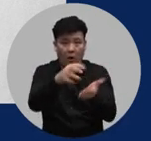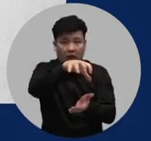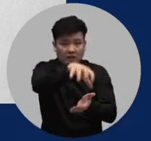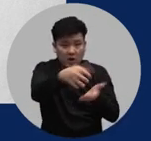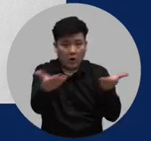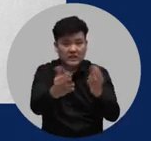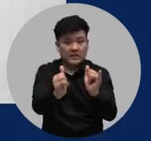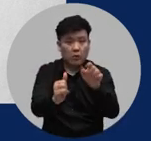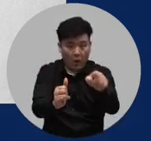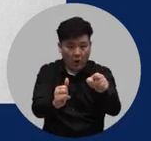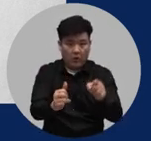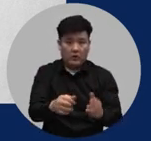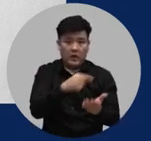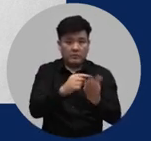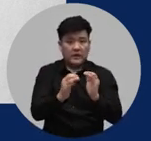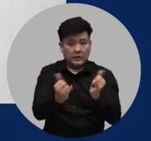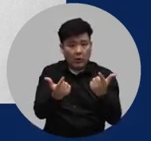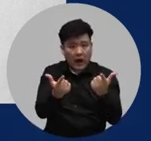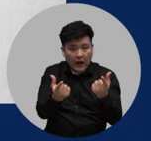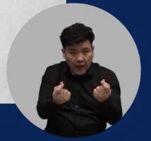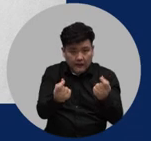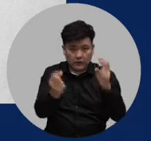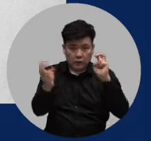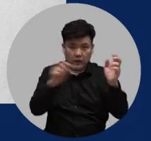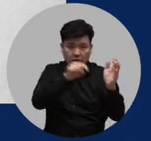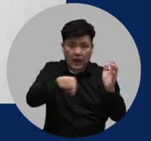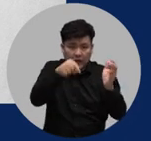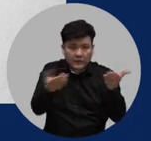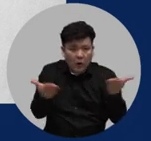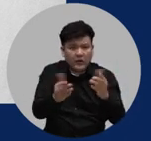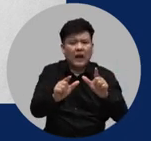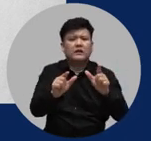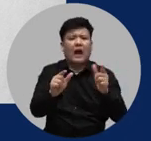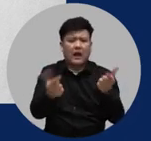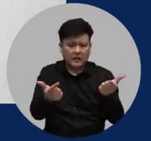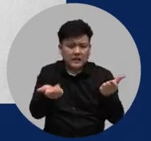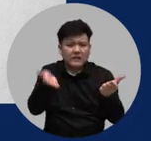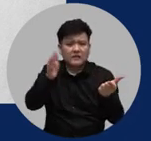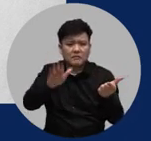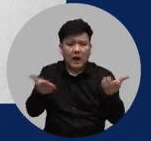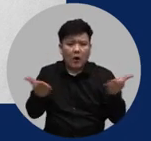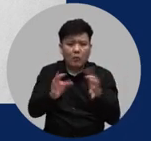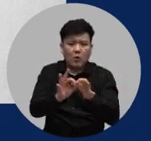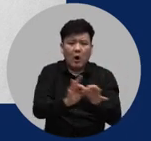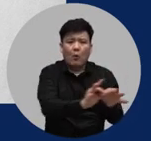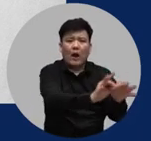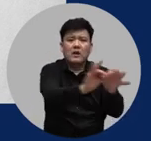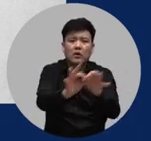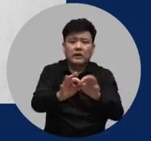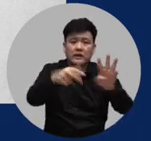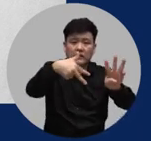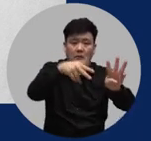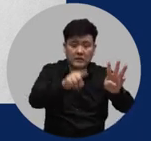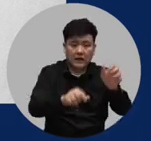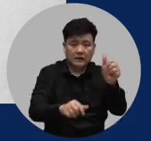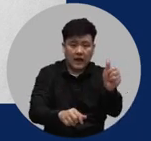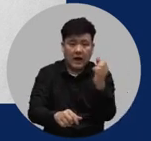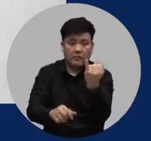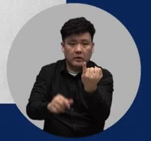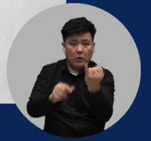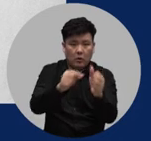직원 등 피해자와 같은 사업장에 소속되어 있지 않으나 업무와 밀접한 관련이 있는 제3자는